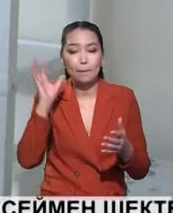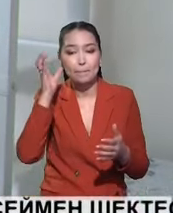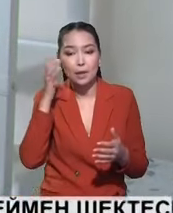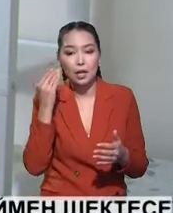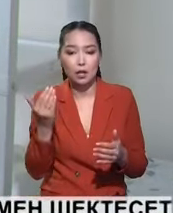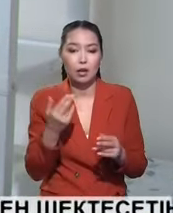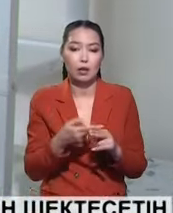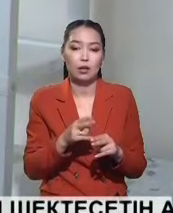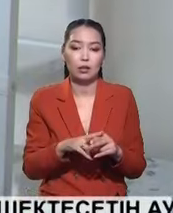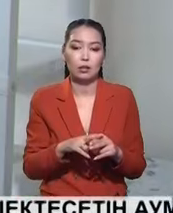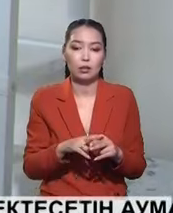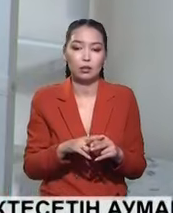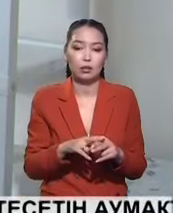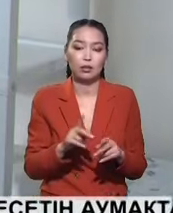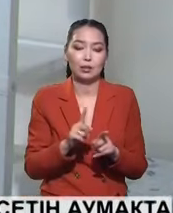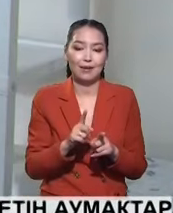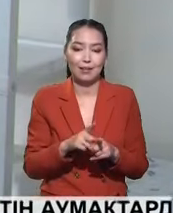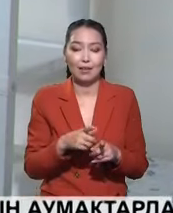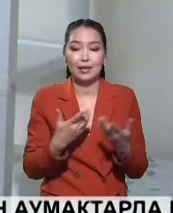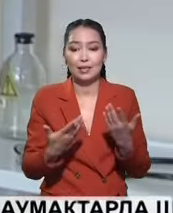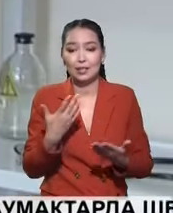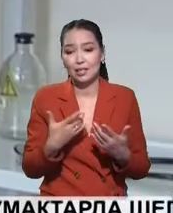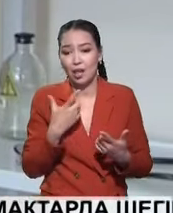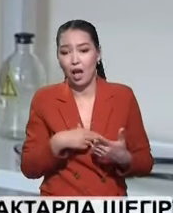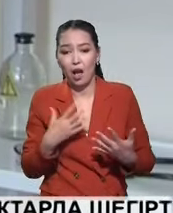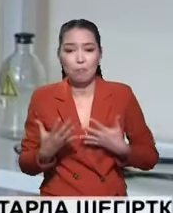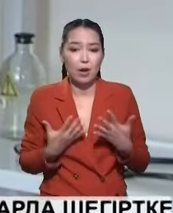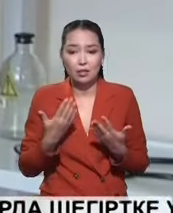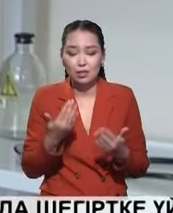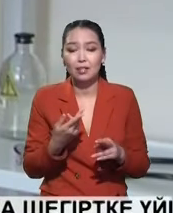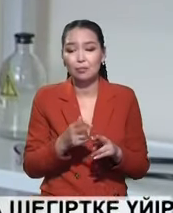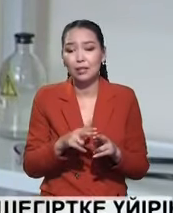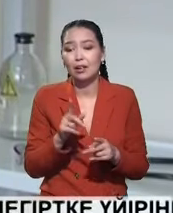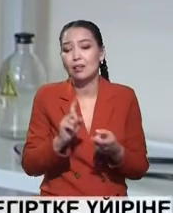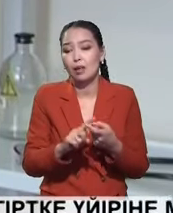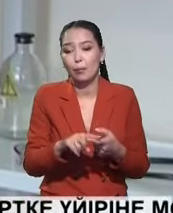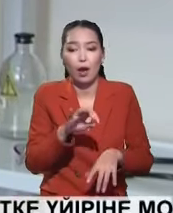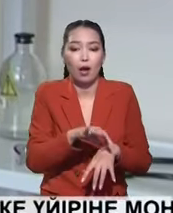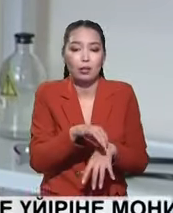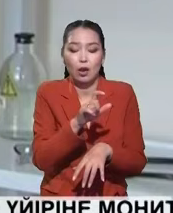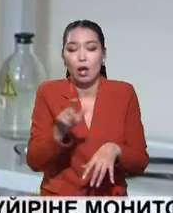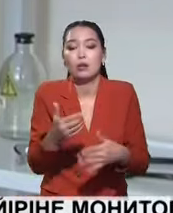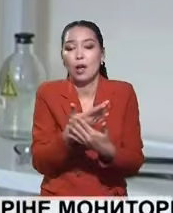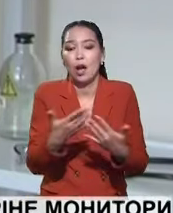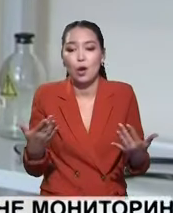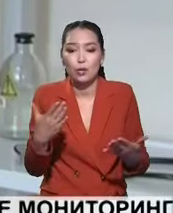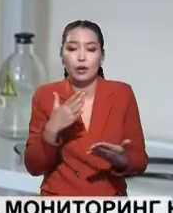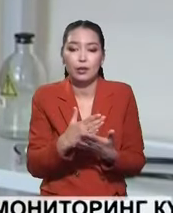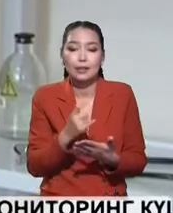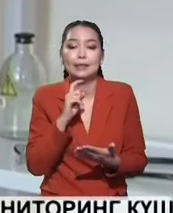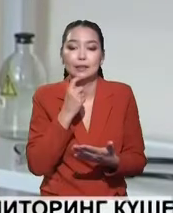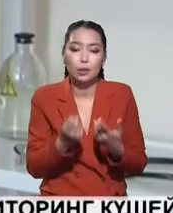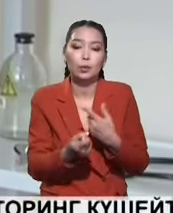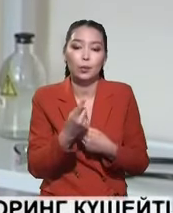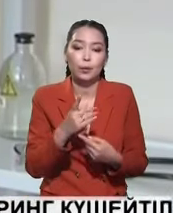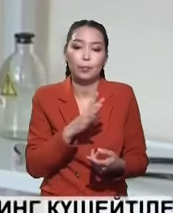әрине, эмоционалды түрде кішкене қиын жұмысымыз. Ауруларына байланысты енді, әрине, әртүрлі қиындықтар туғызады,